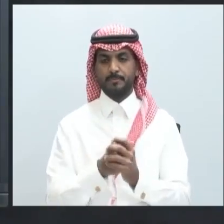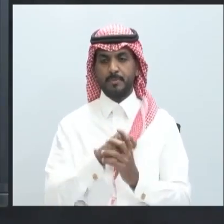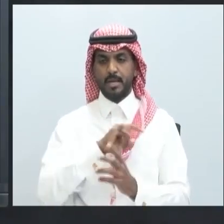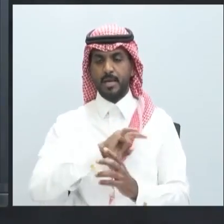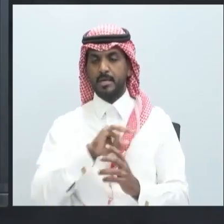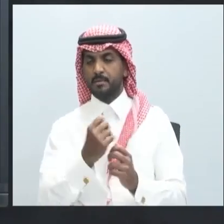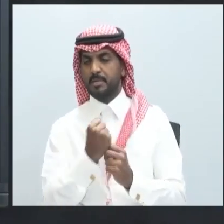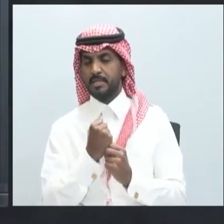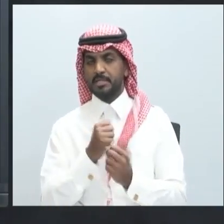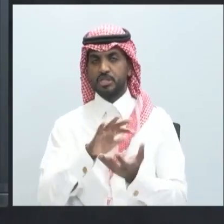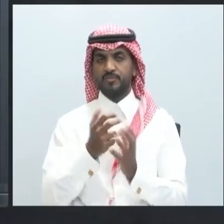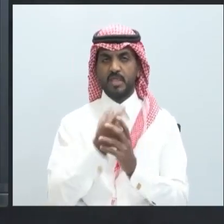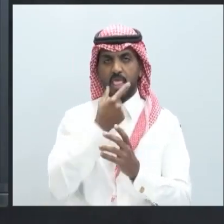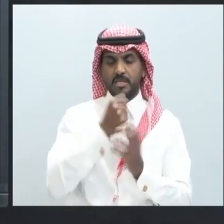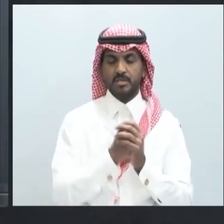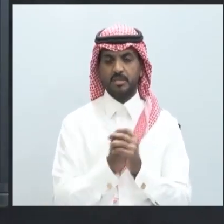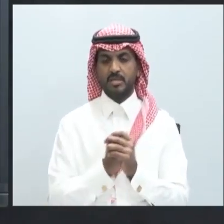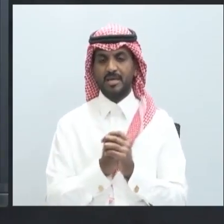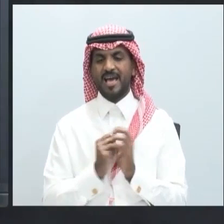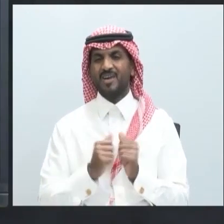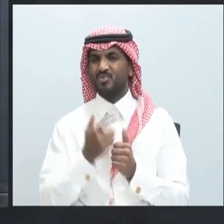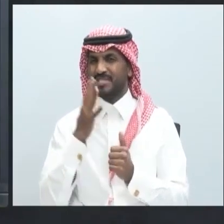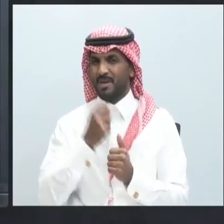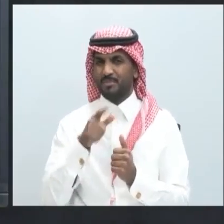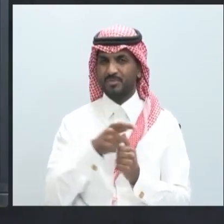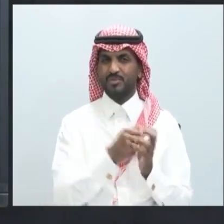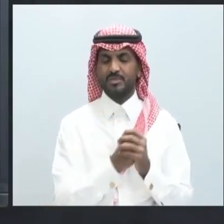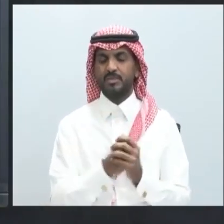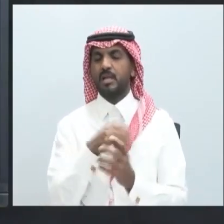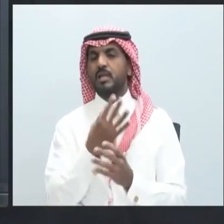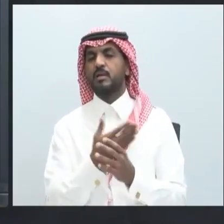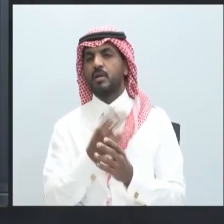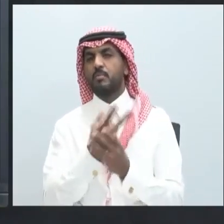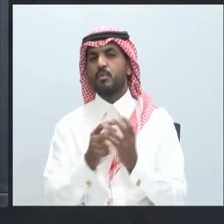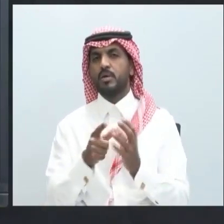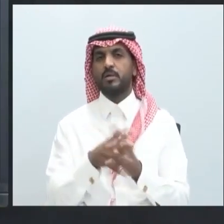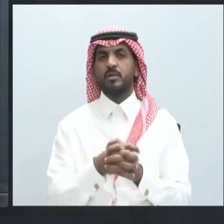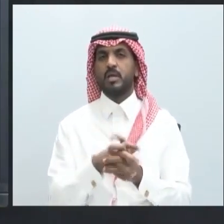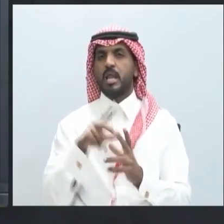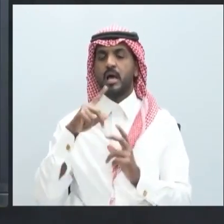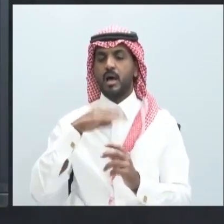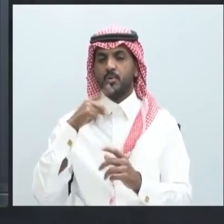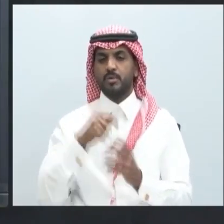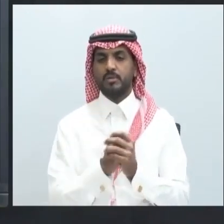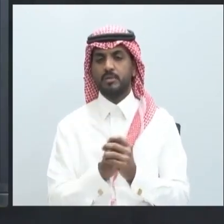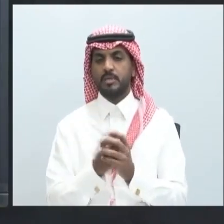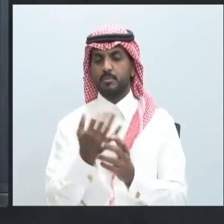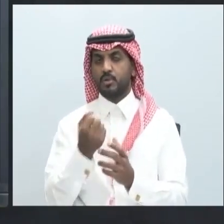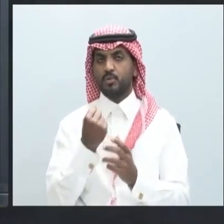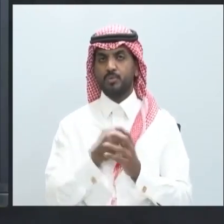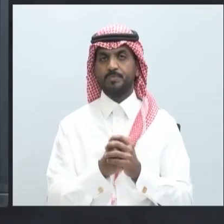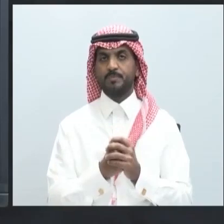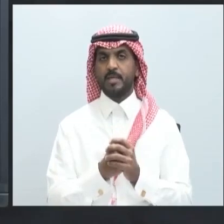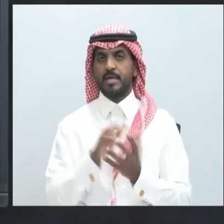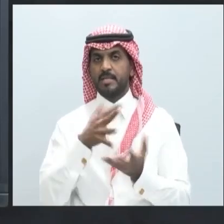يملك صفه ثني اللسان سوف يكون عاجز عن ثني اللسان مع ان الابوين على المستوى الشكلي كانوا يملكون هذه